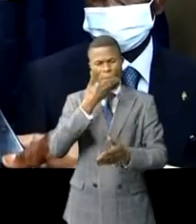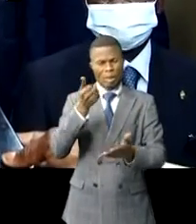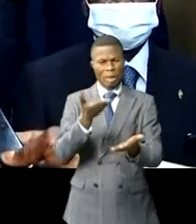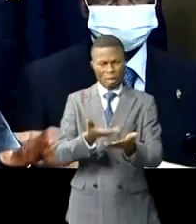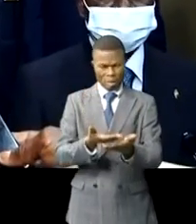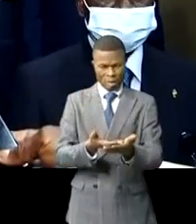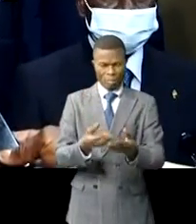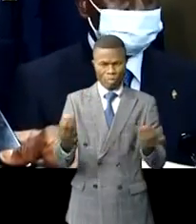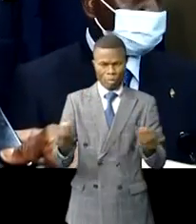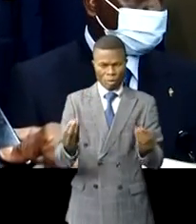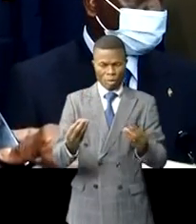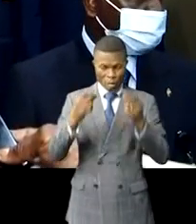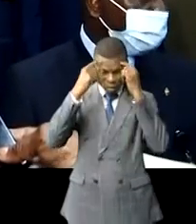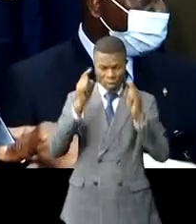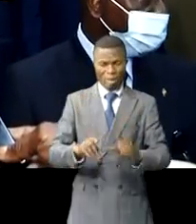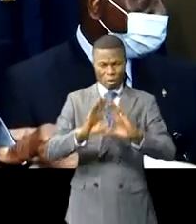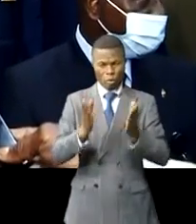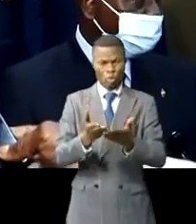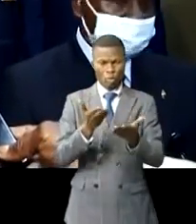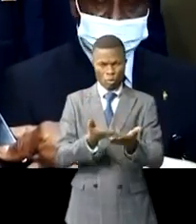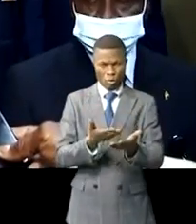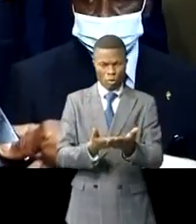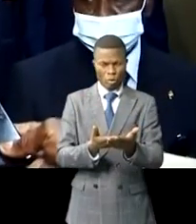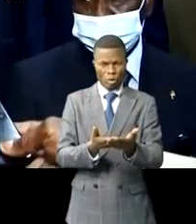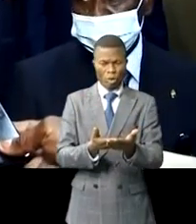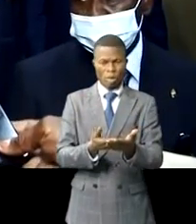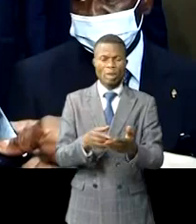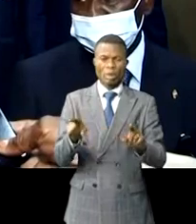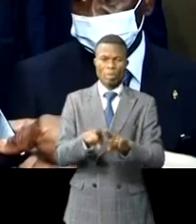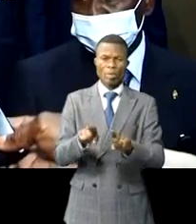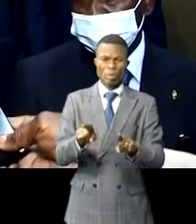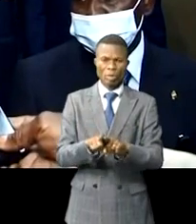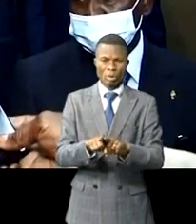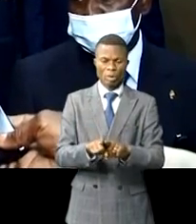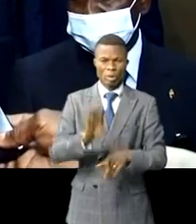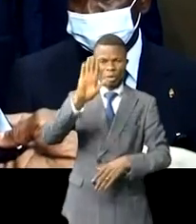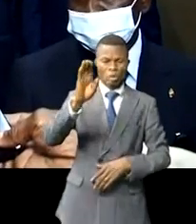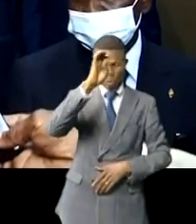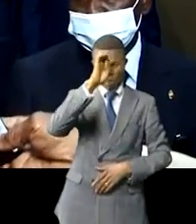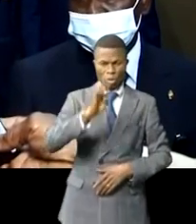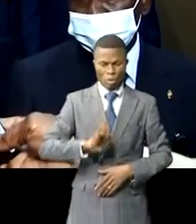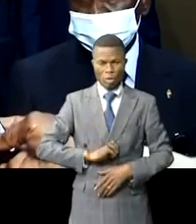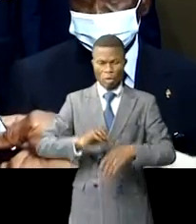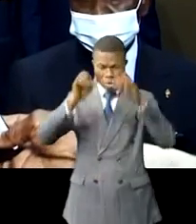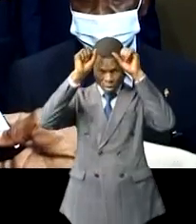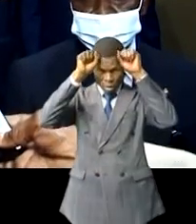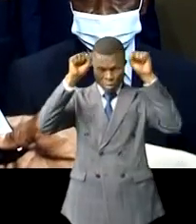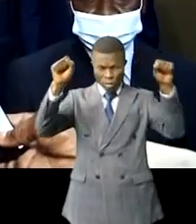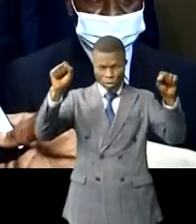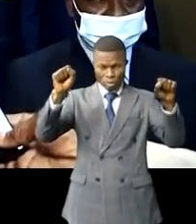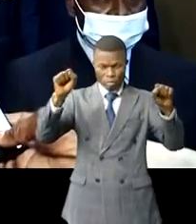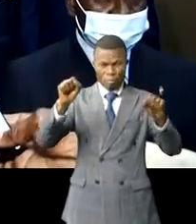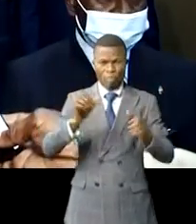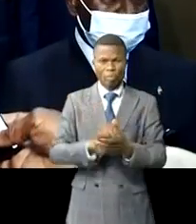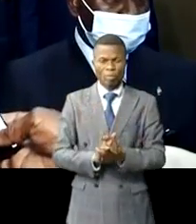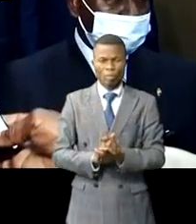Et ces décisions, comme ce qu'a fait son Excellence, Monsieur le Président, de prendre à